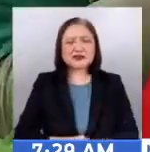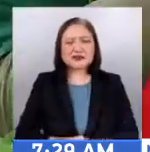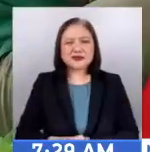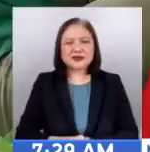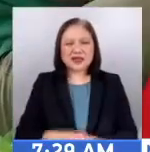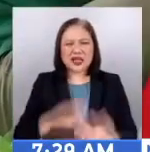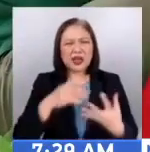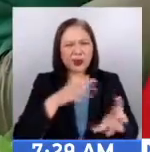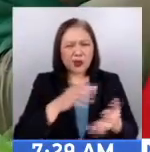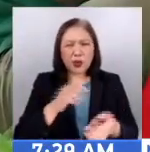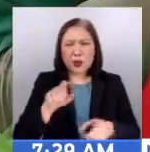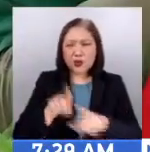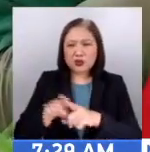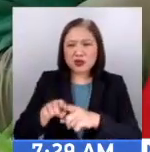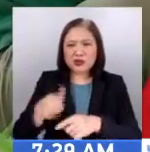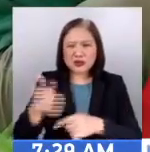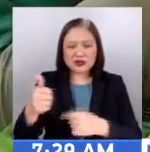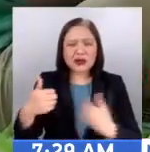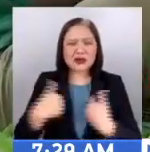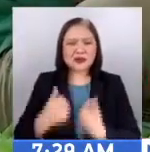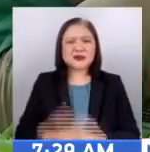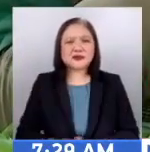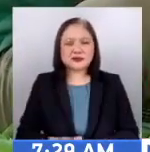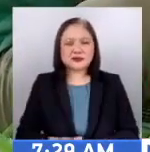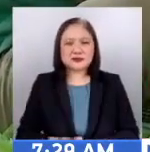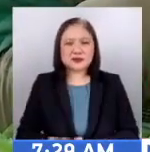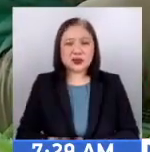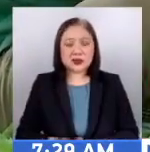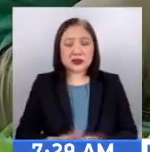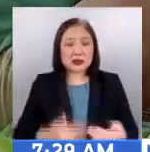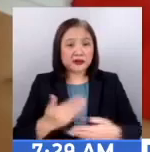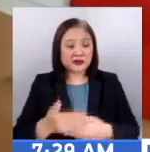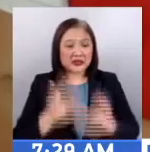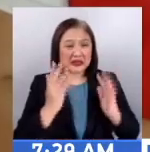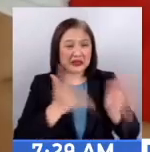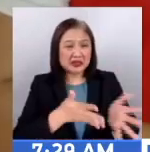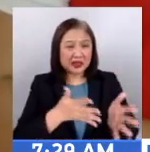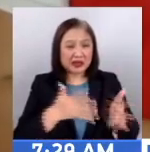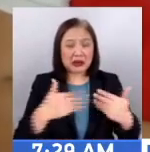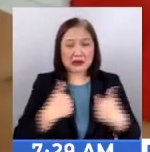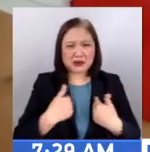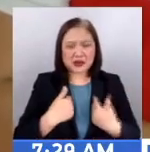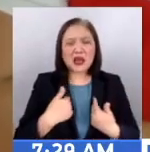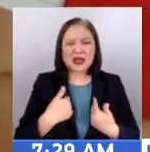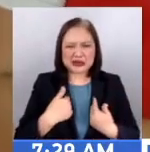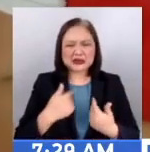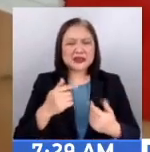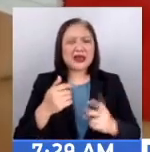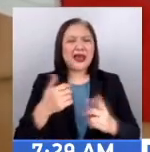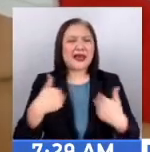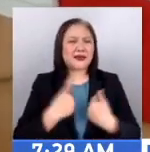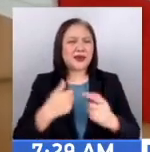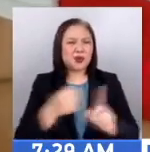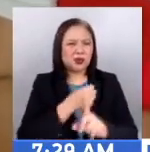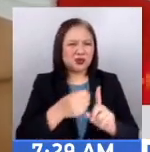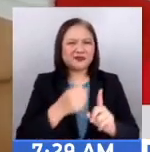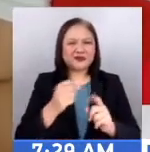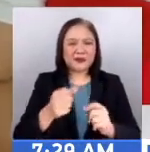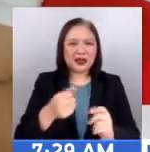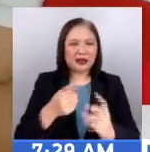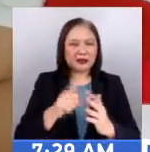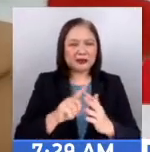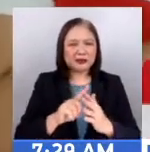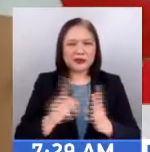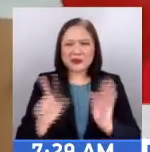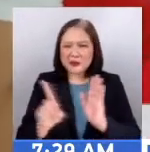hayop. Ang neglect o pagpapabaya sa hayop, isang uri ng animal cruelty na paglabag sa batas. Ito ay maaaring magkaroon ng multa na